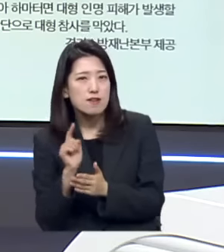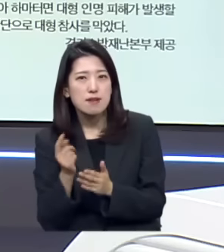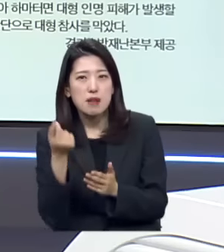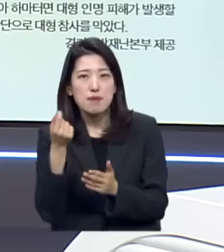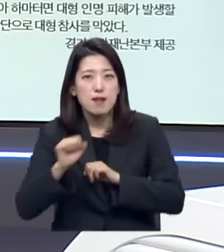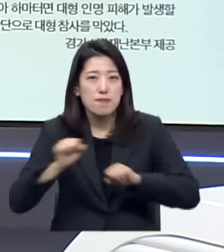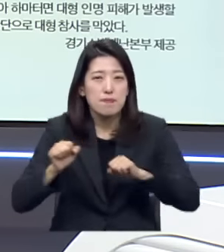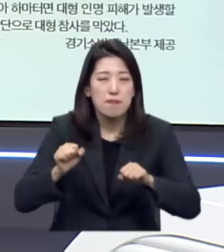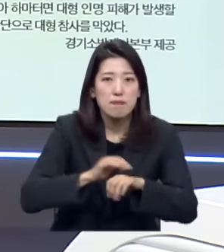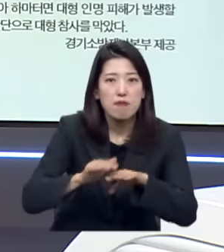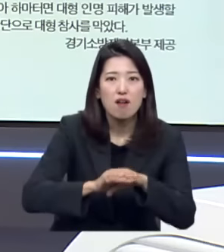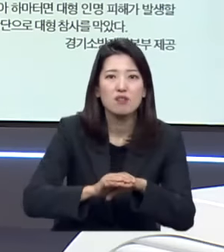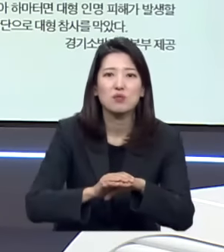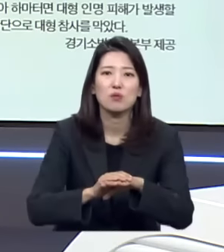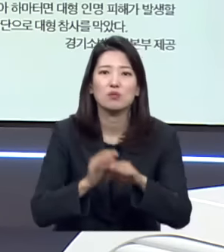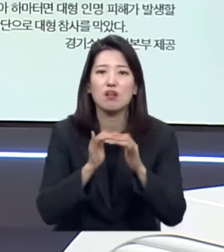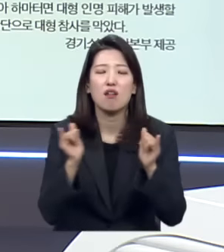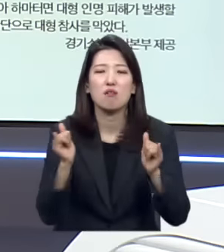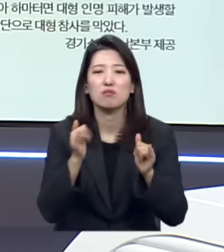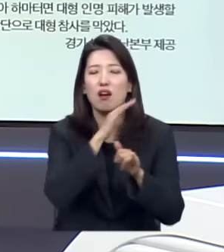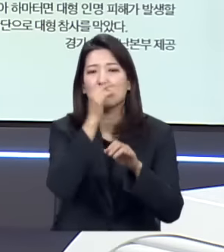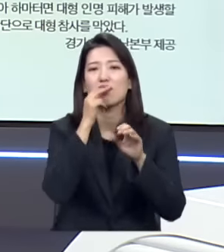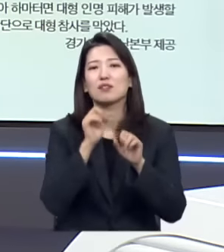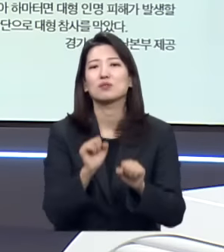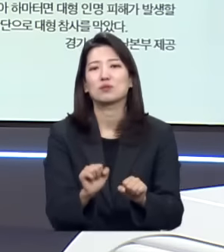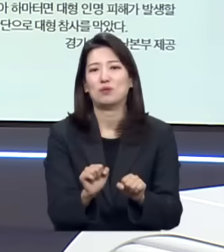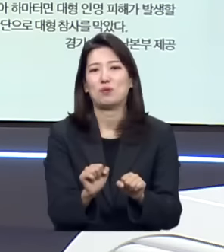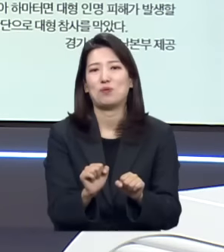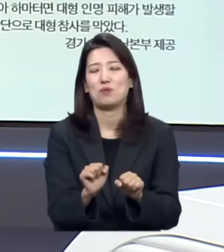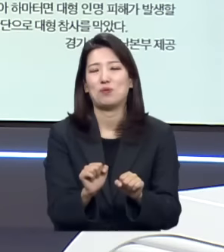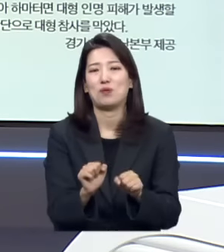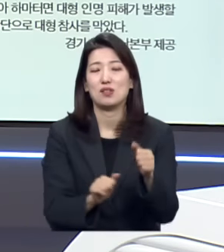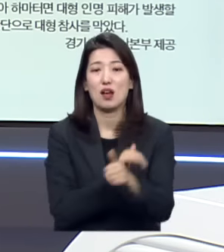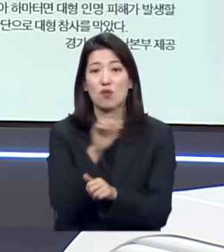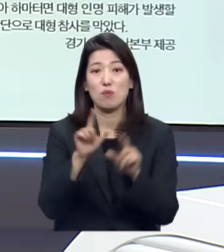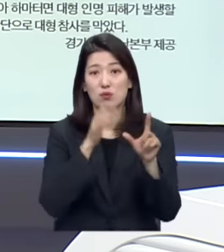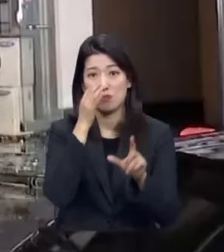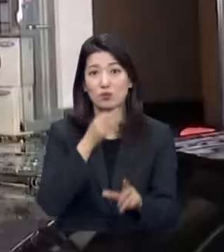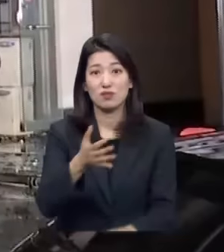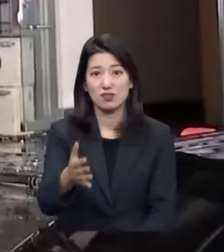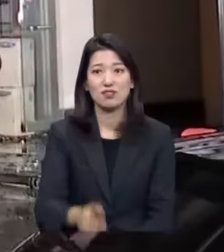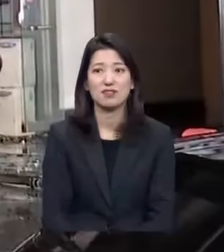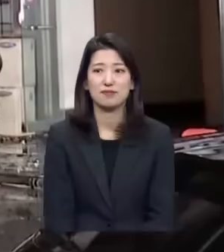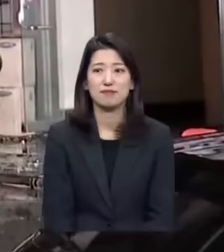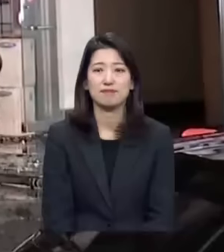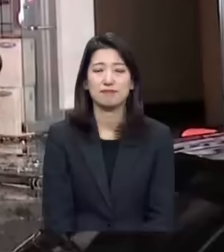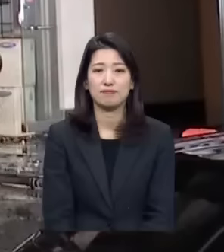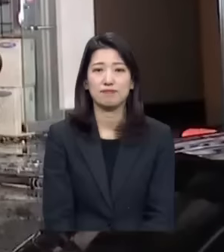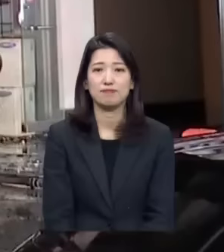구했다라는 미담이 지금 전해지고 있죠. 일단 불났던 당시 상황 같이 보고 올까요?